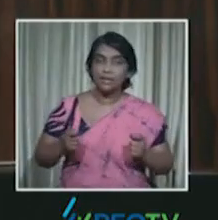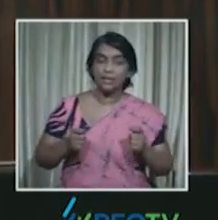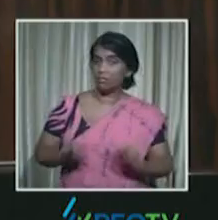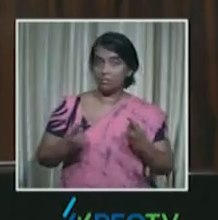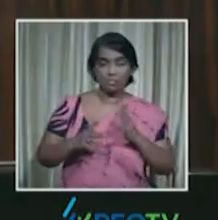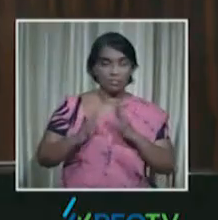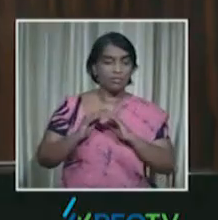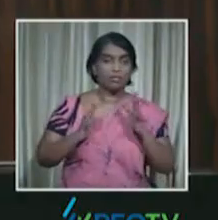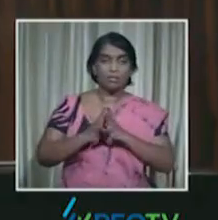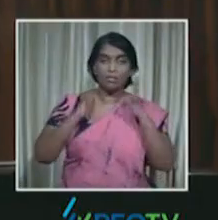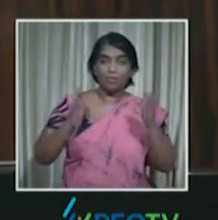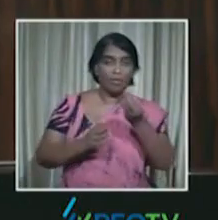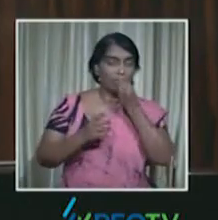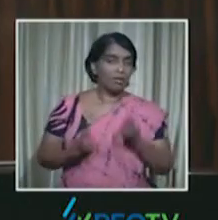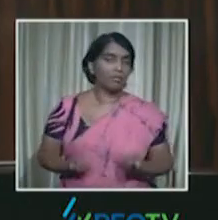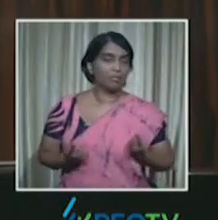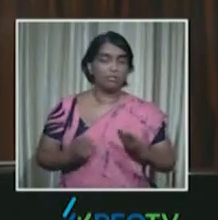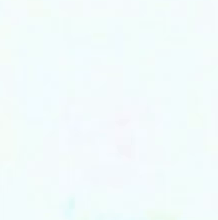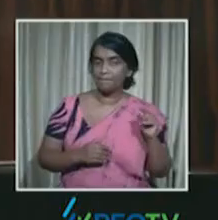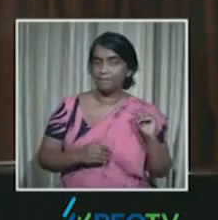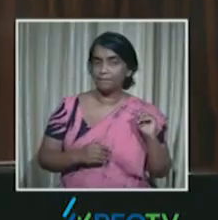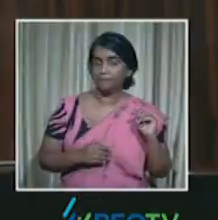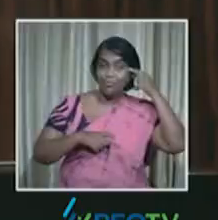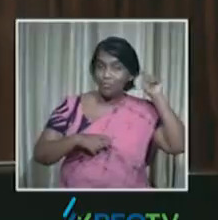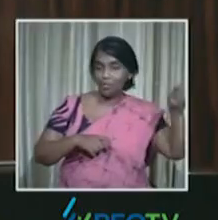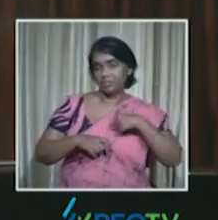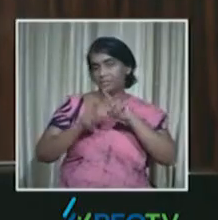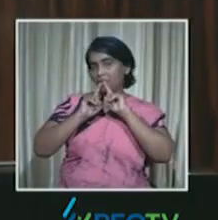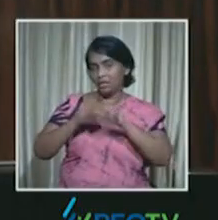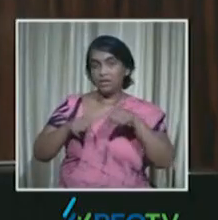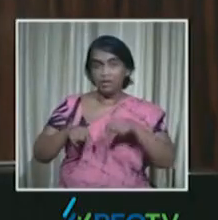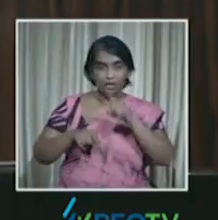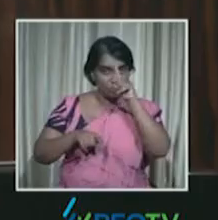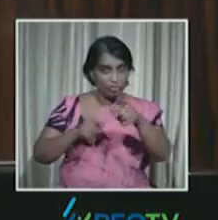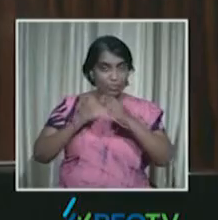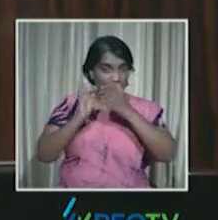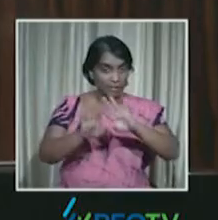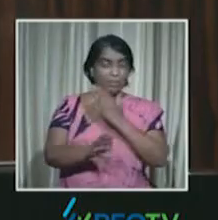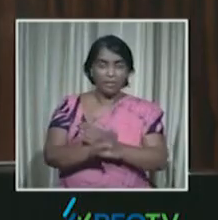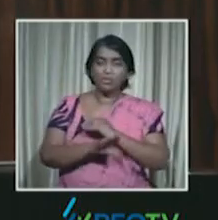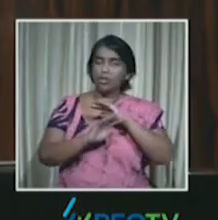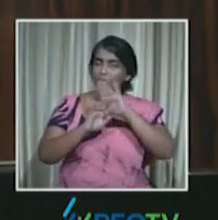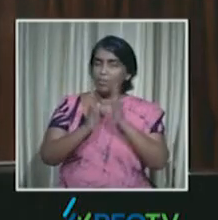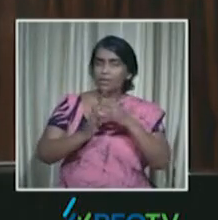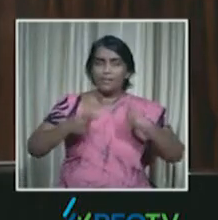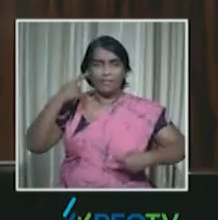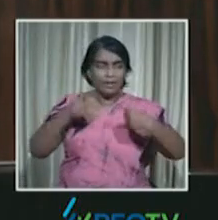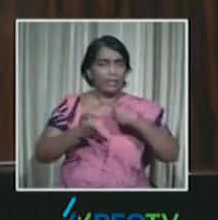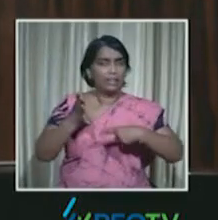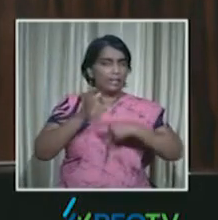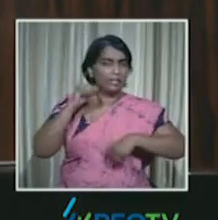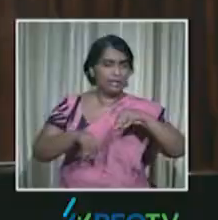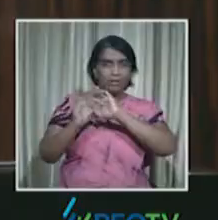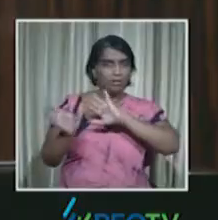හිඟයට වඩා දරුණු ආහාර හිඟයක්ද ඉදිරියට ඇතිවිය හැකි බව අනුමාන කරයි. මේ සතිය අවසන් වීමට පෙර සියලු බාධවේද දේශපාලන අරමුණු